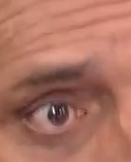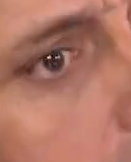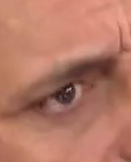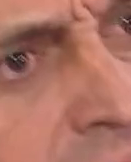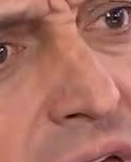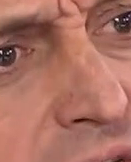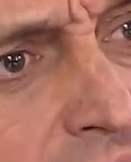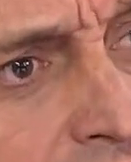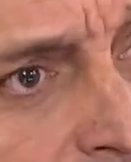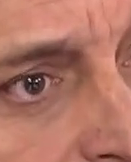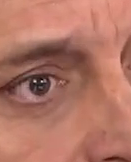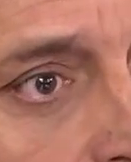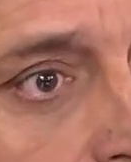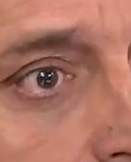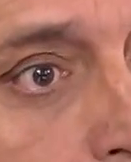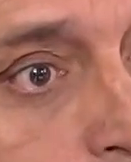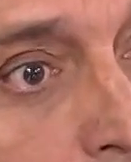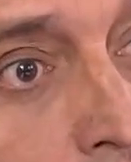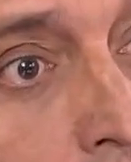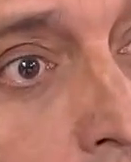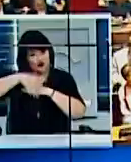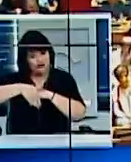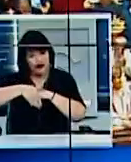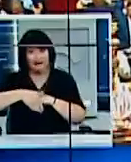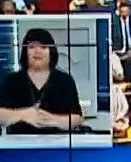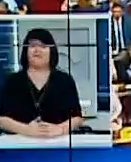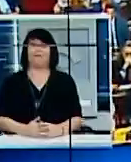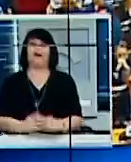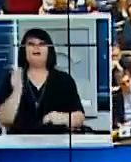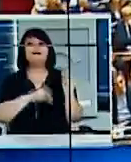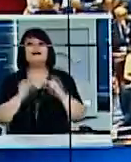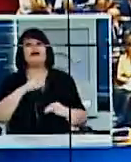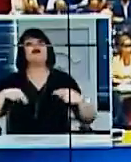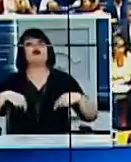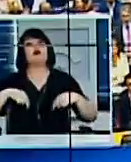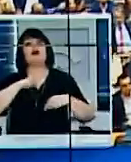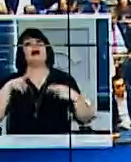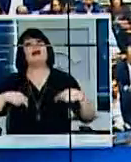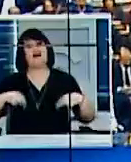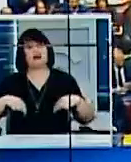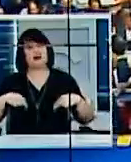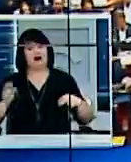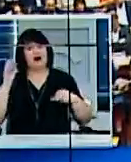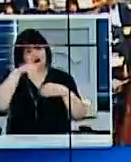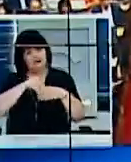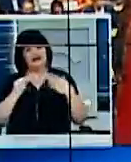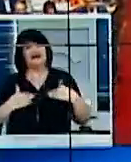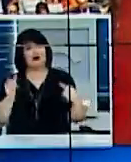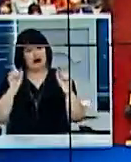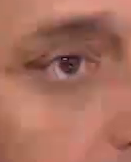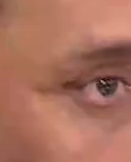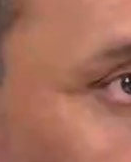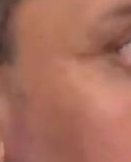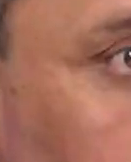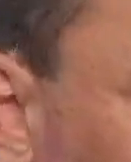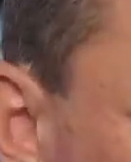Υπουργείο, σε μια μεμονωμένη άποψη θα πάρουμε και θα φτιάξουμε, δηλαδή θα διαμορφώσουμε. Όχι, ίσα, αυτό λέω. Τα εκπρόσωποι μας